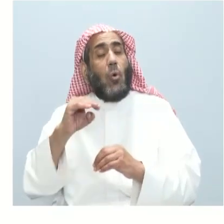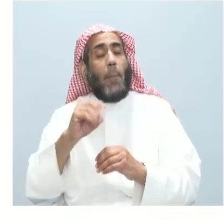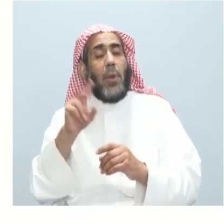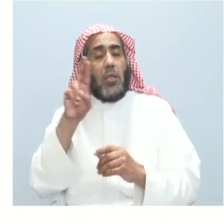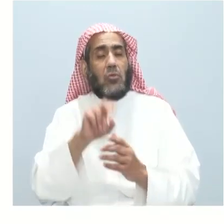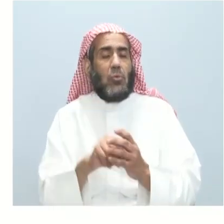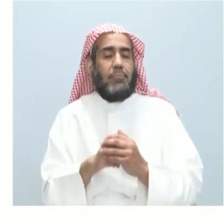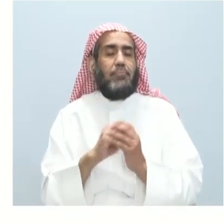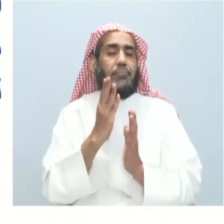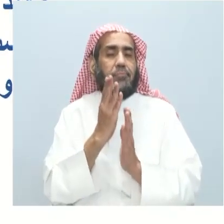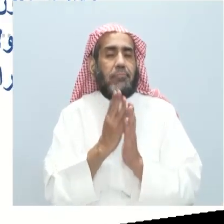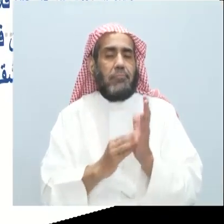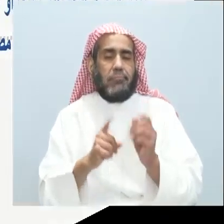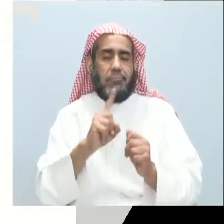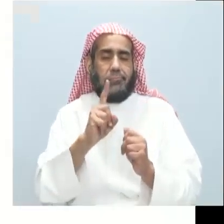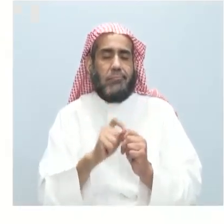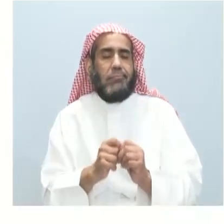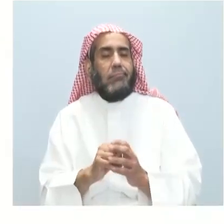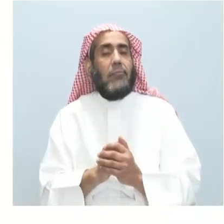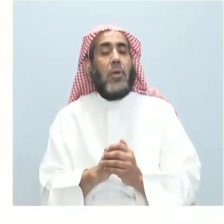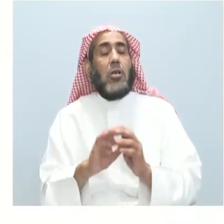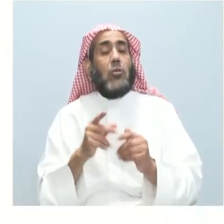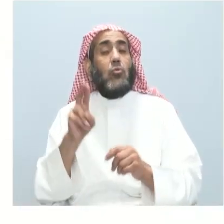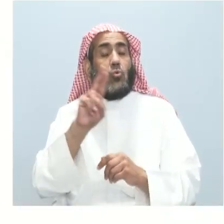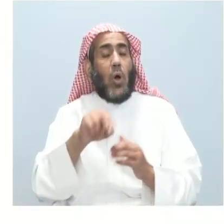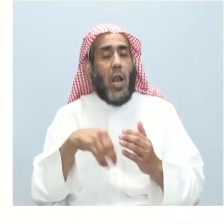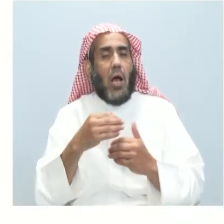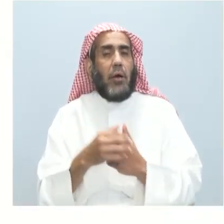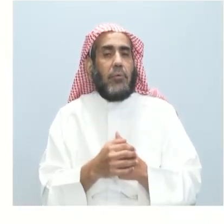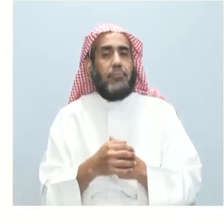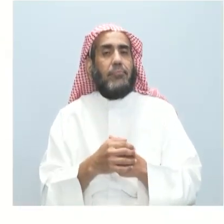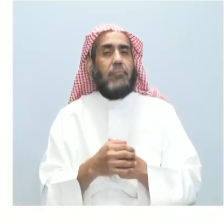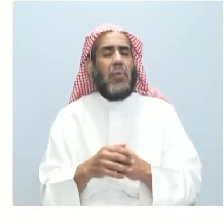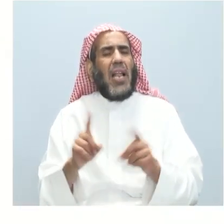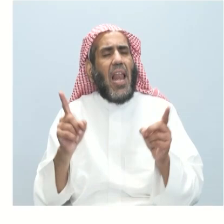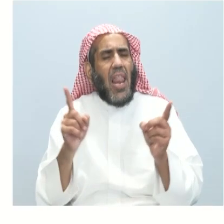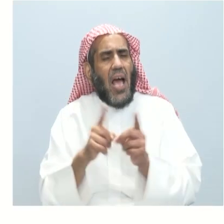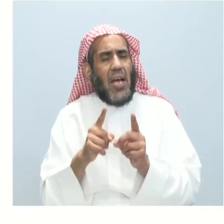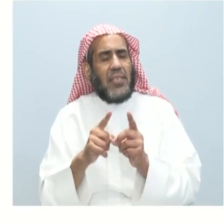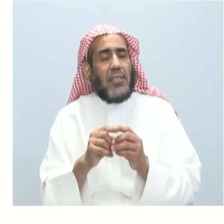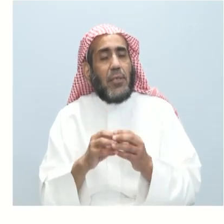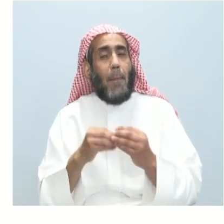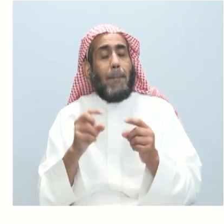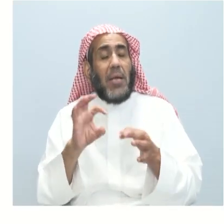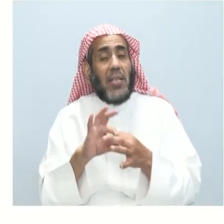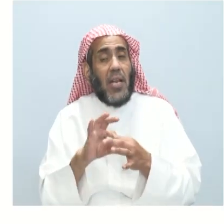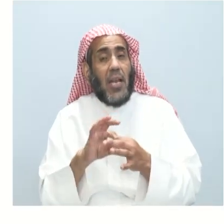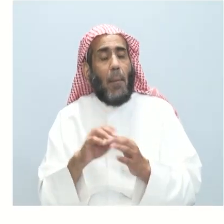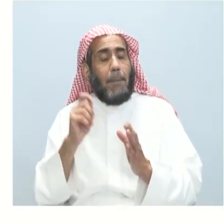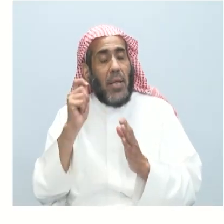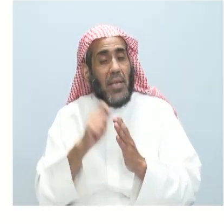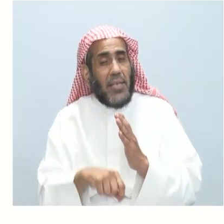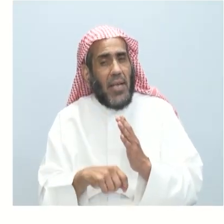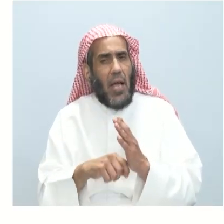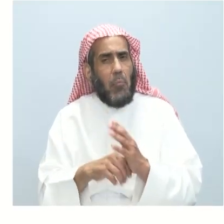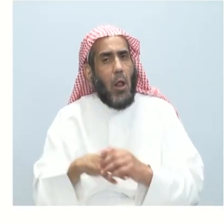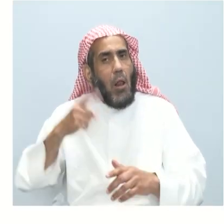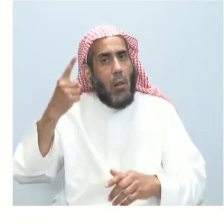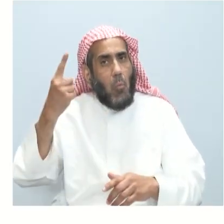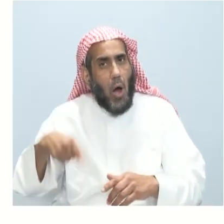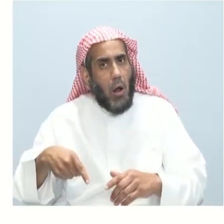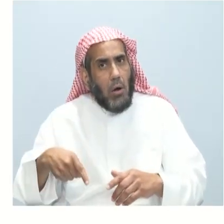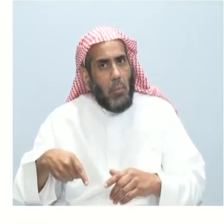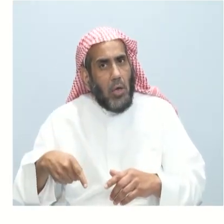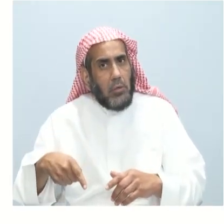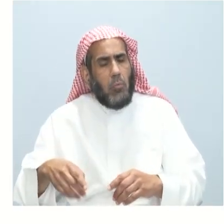السؤ سؤال ننتقل بعد هذا ايها الطلاب الى سؤال اخر لخص ما يتعلق باحكام المحرمات